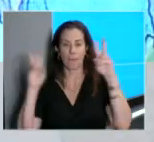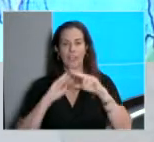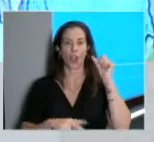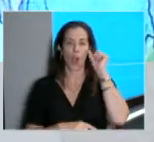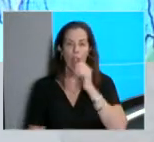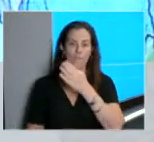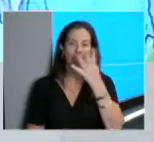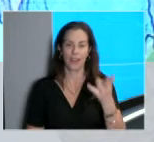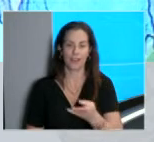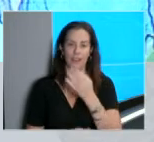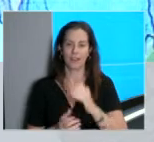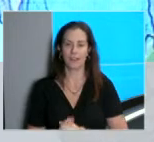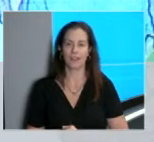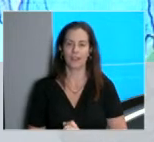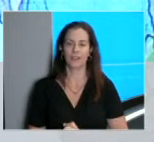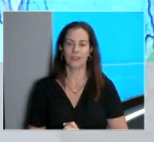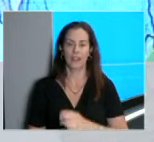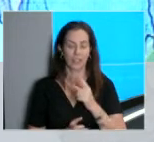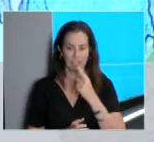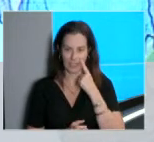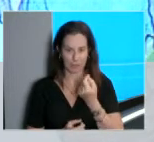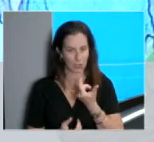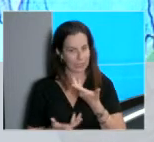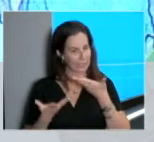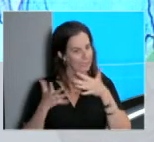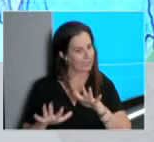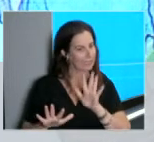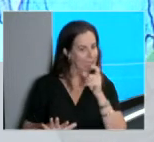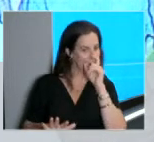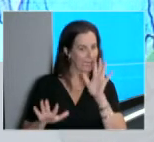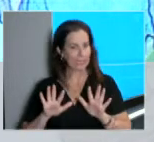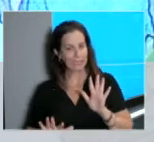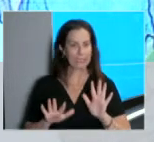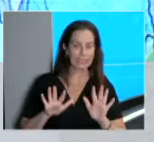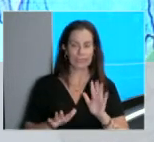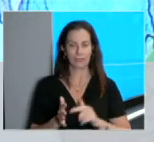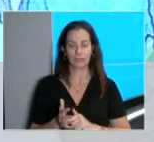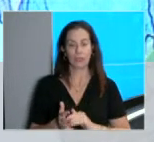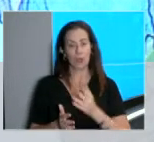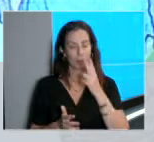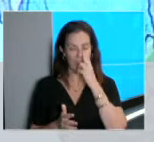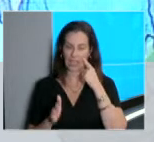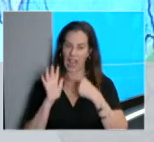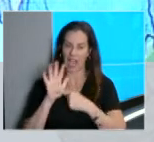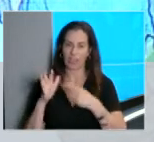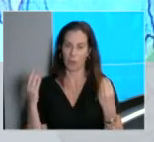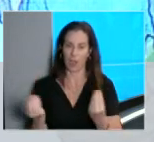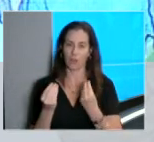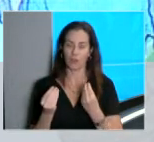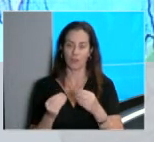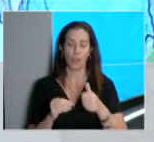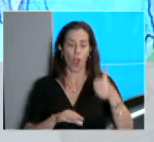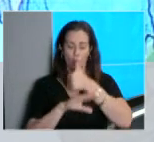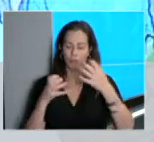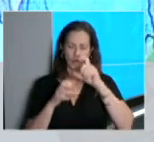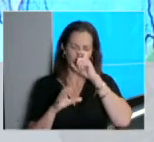הקוקפיט שכחול לבן. שימו לב, משהו גזעני פה מעט, ובכל זאת אולי מנסה לשקף משהו. איימן עודה,